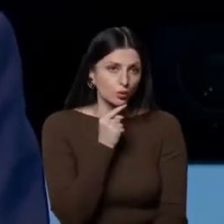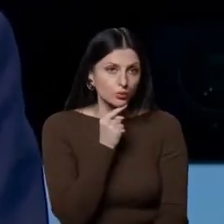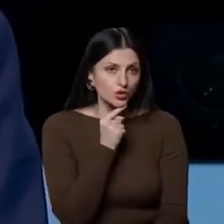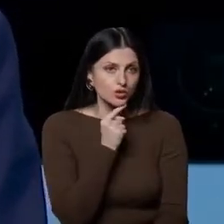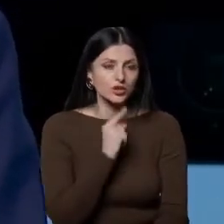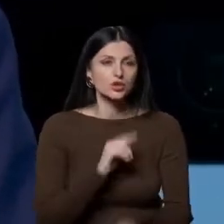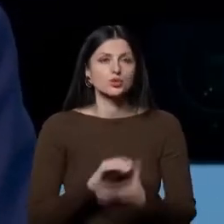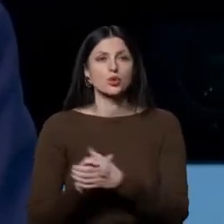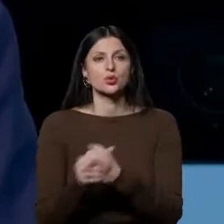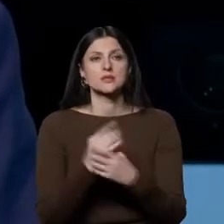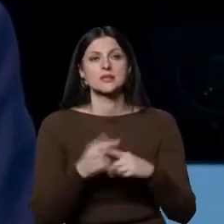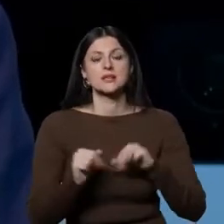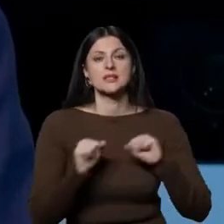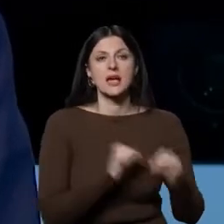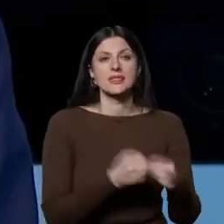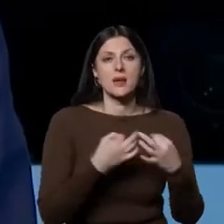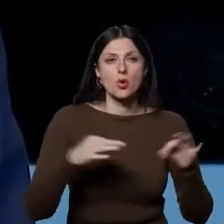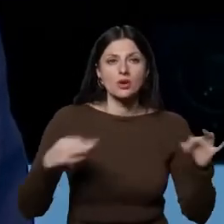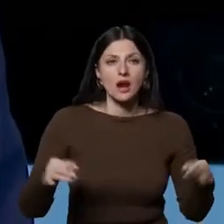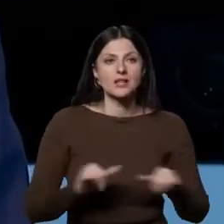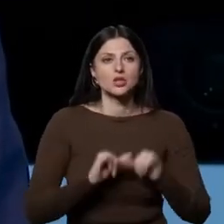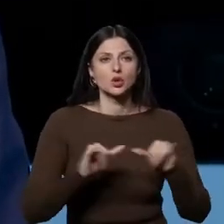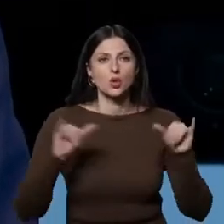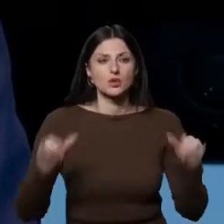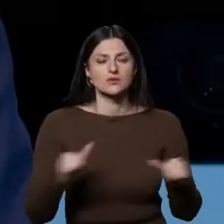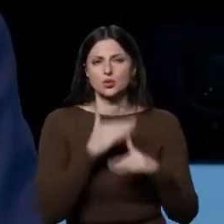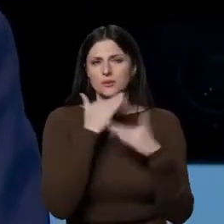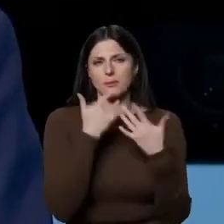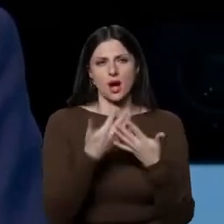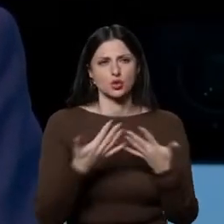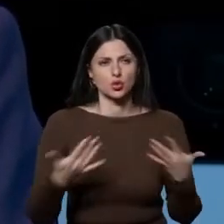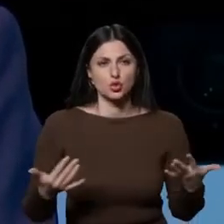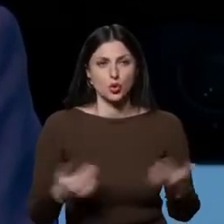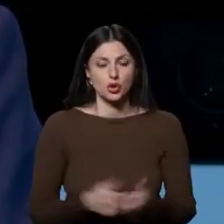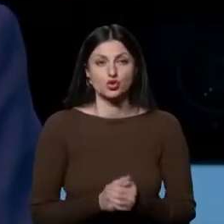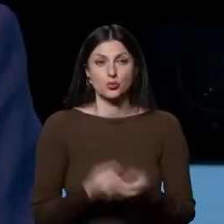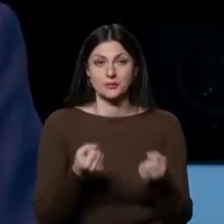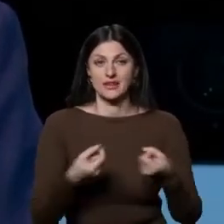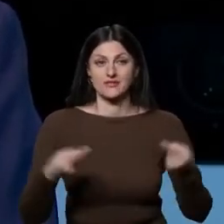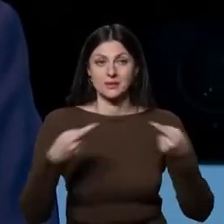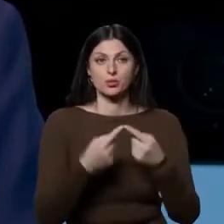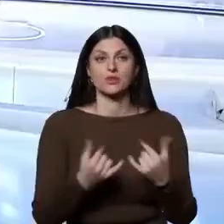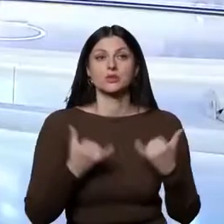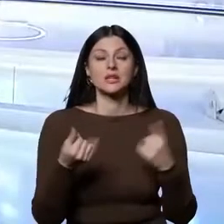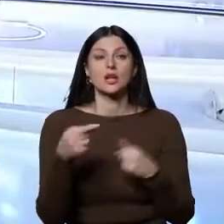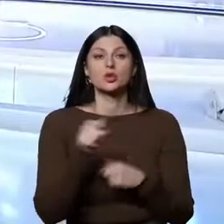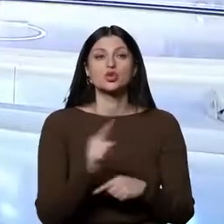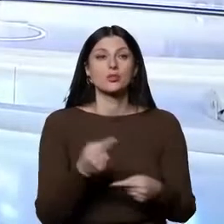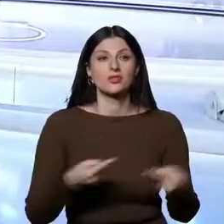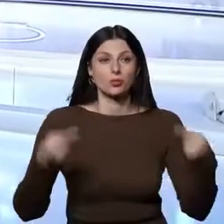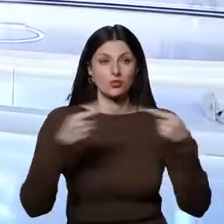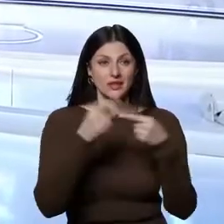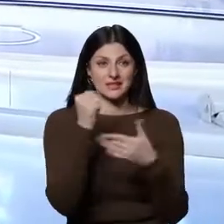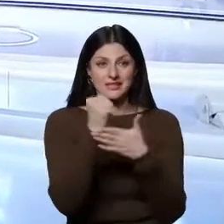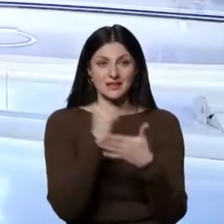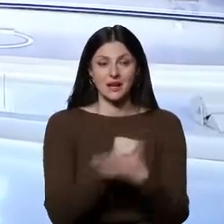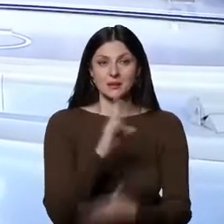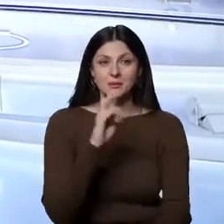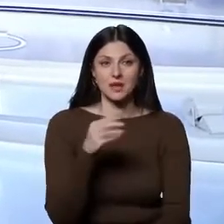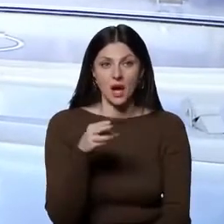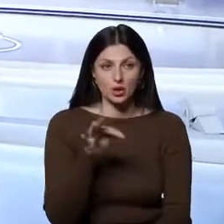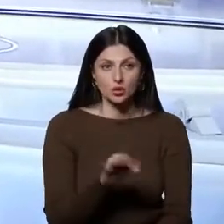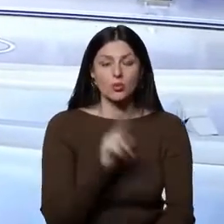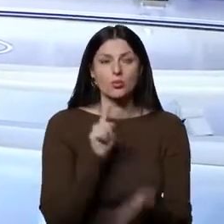на захист демократії, розвитку і багато чого іншого. І, відповідно, для того, щоб відповідати стандартам НАТО, ми повинні вже робити багато